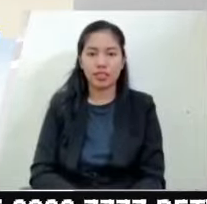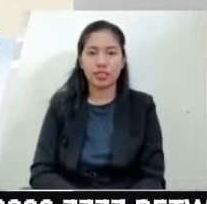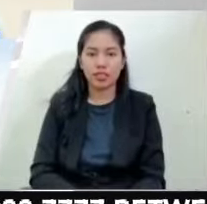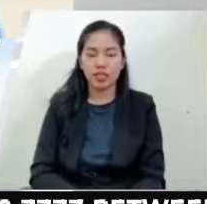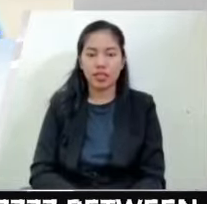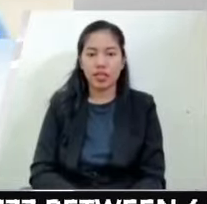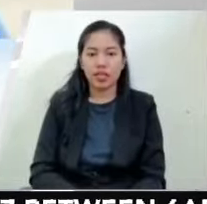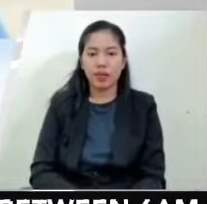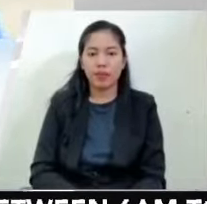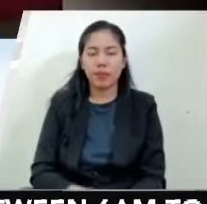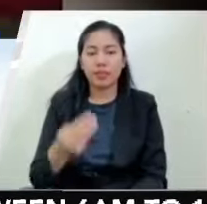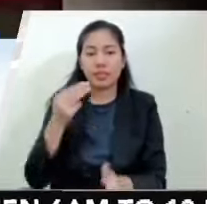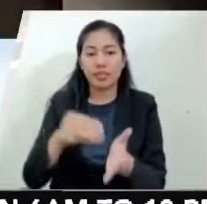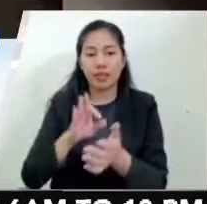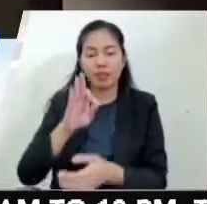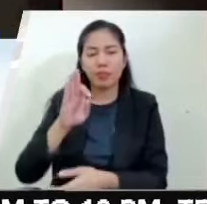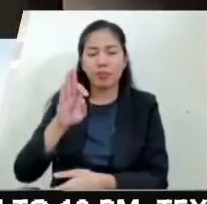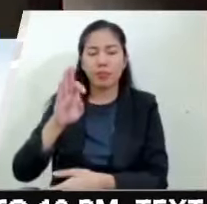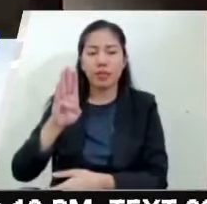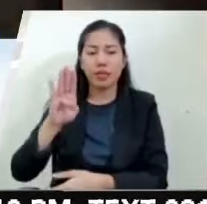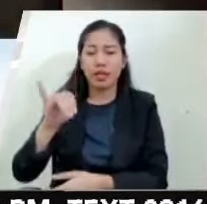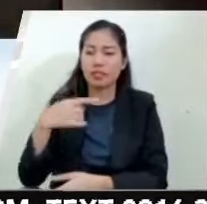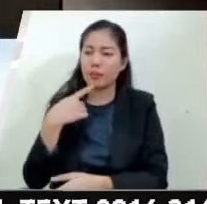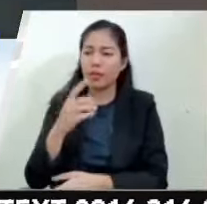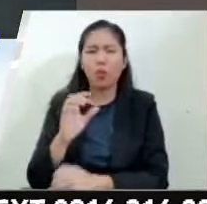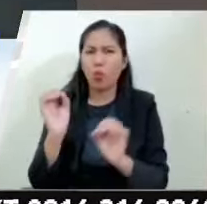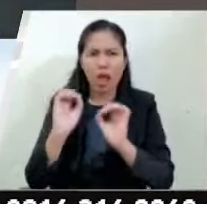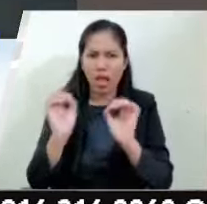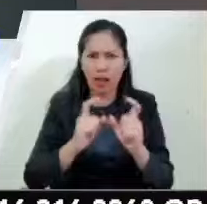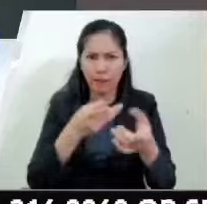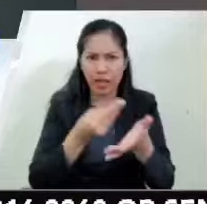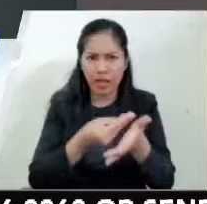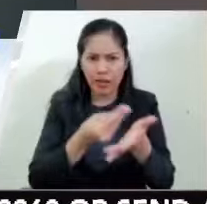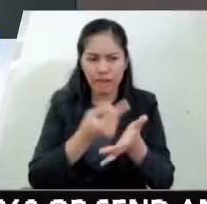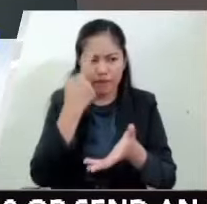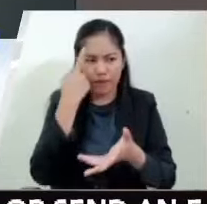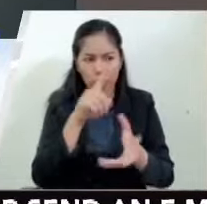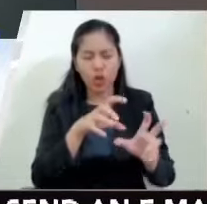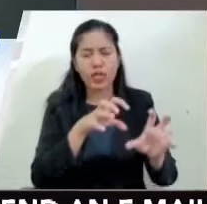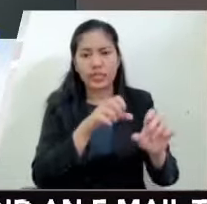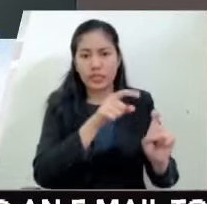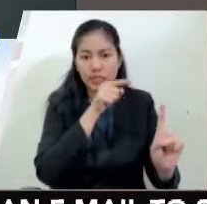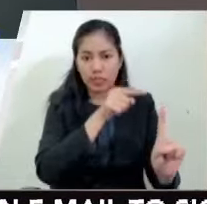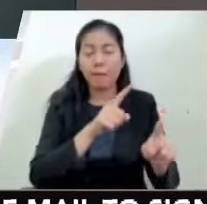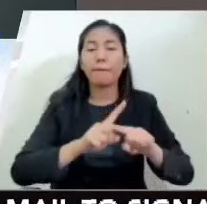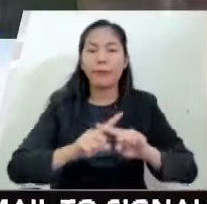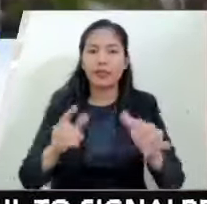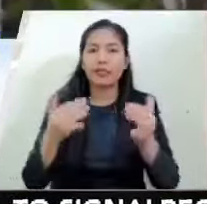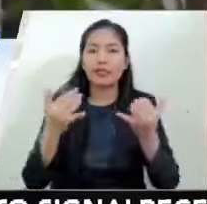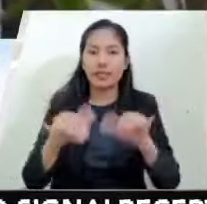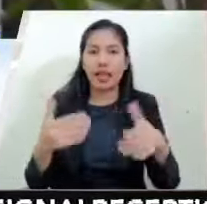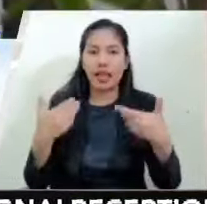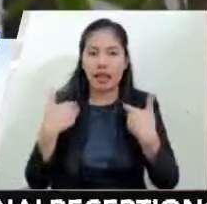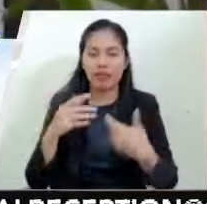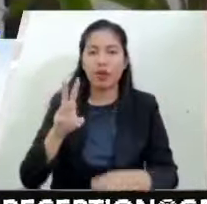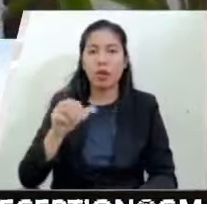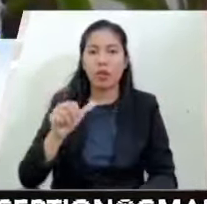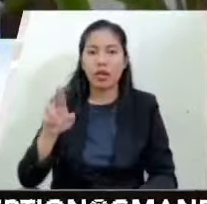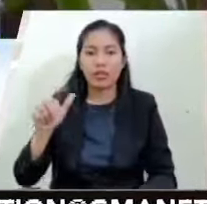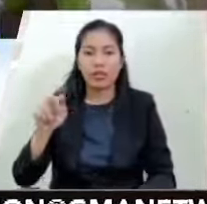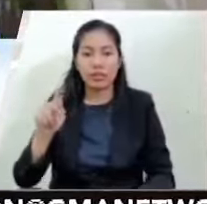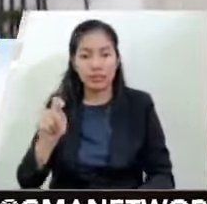reward para sa pagkakahuli kay kibo pero may active warrant pa rin para sa kanyang pagkakaaresto tiwala naman daw ang US